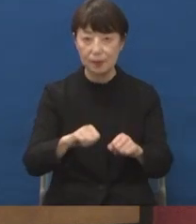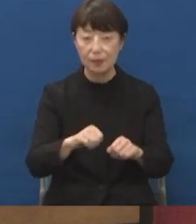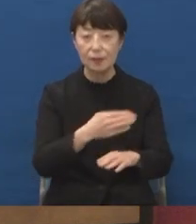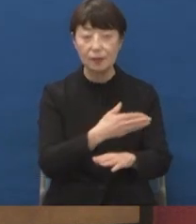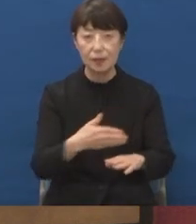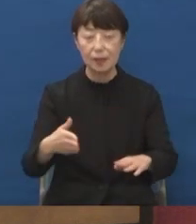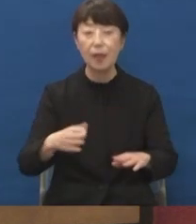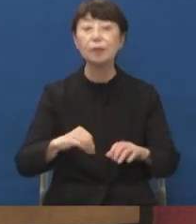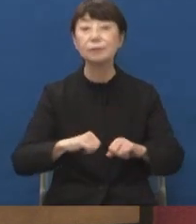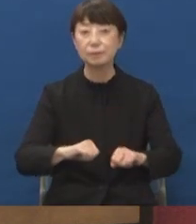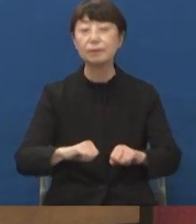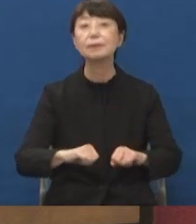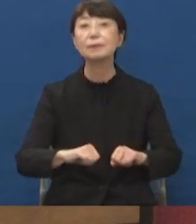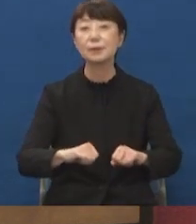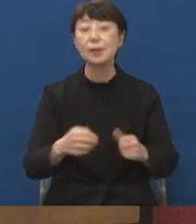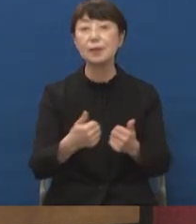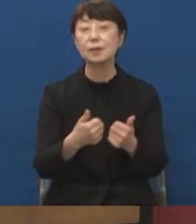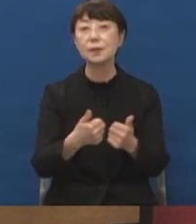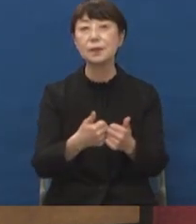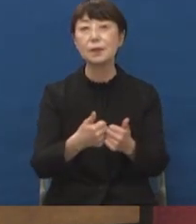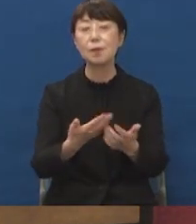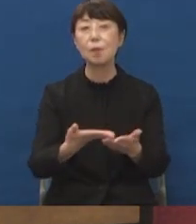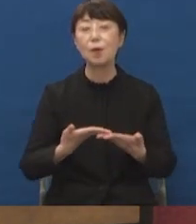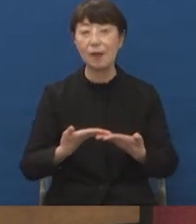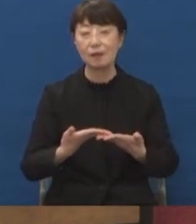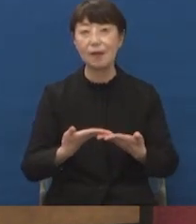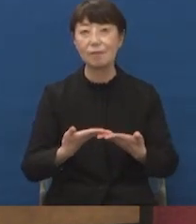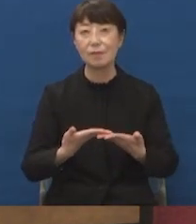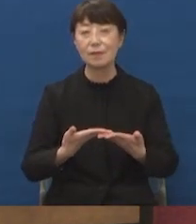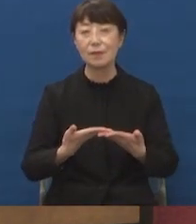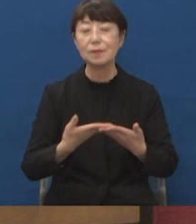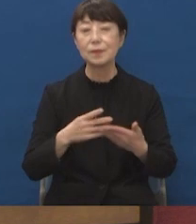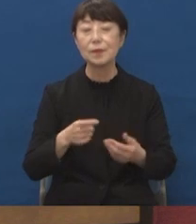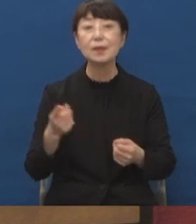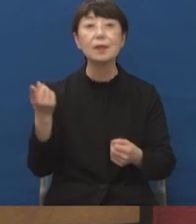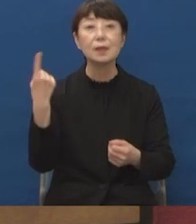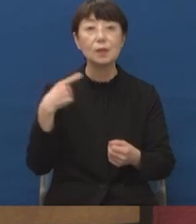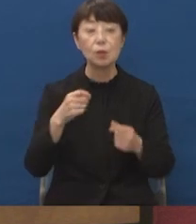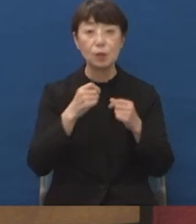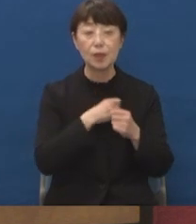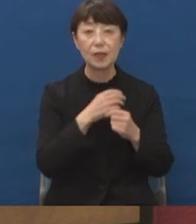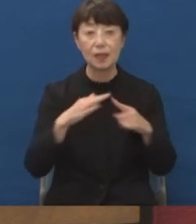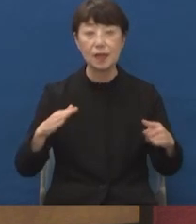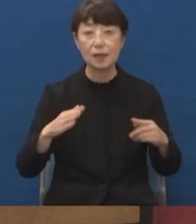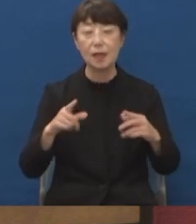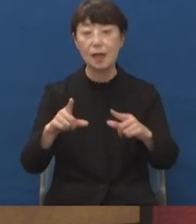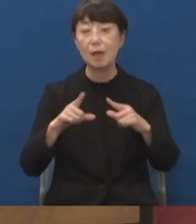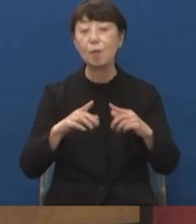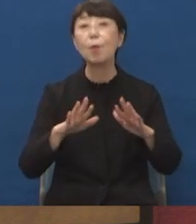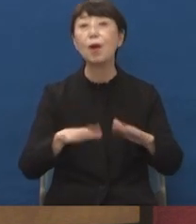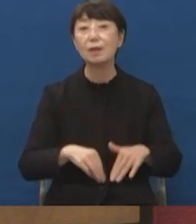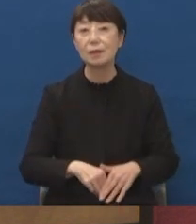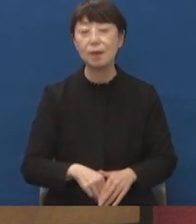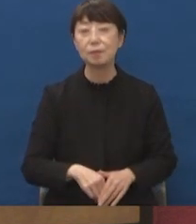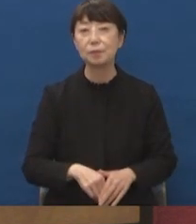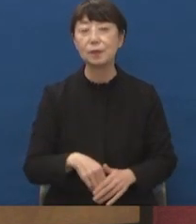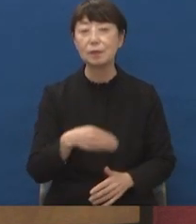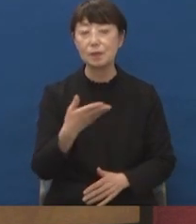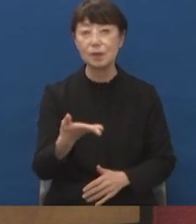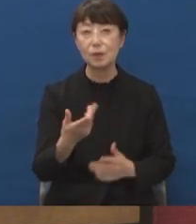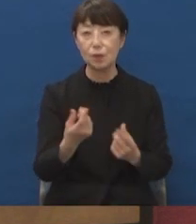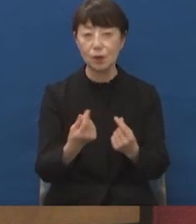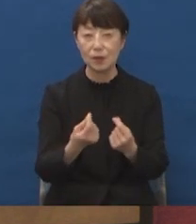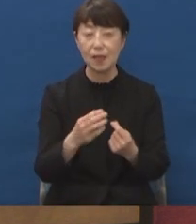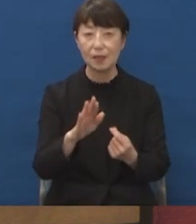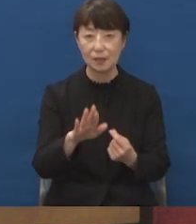派等においてご検討いただき、その結果を昨日の委員会でご発表いただきましたところ、次のとおりでありました。